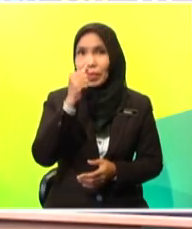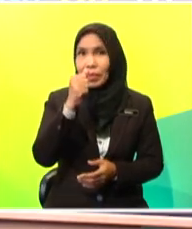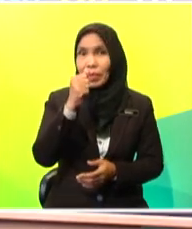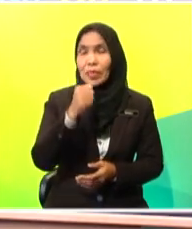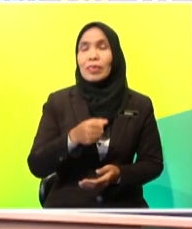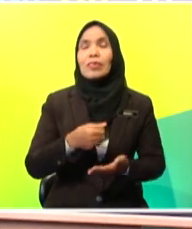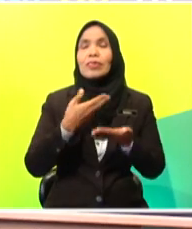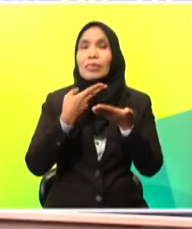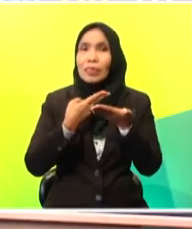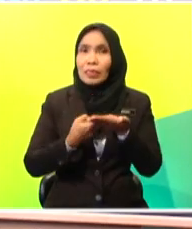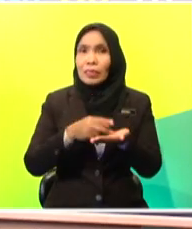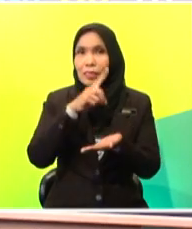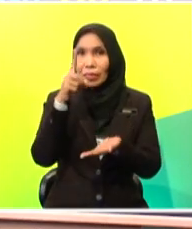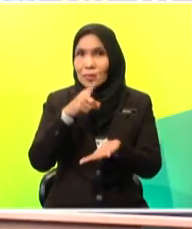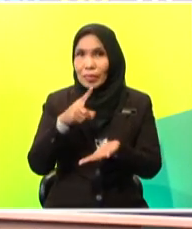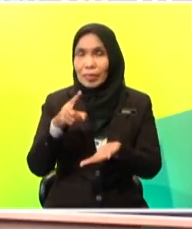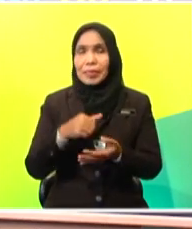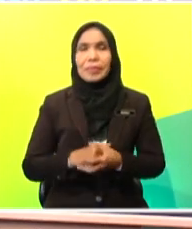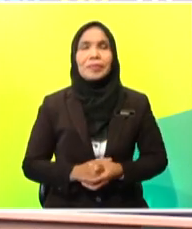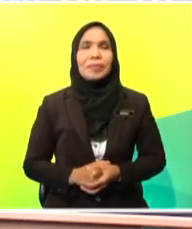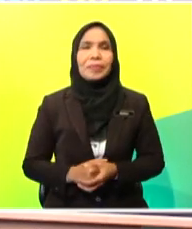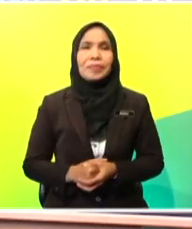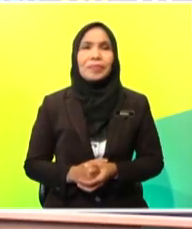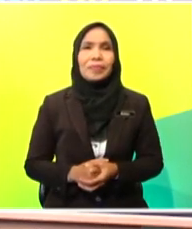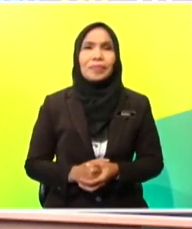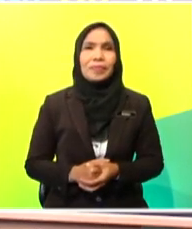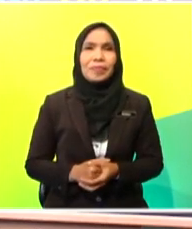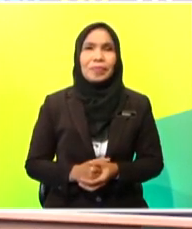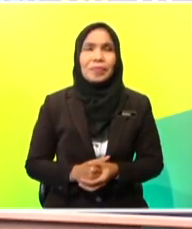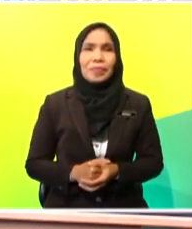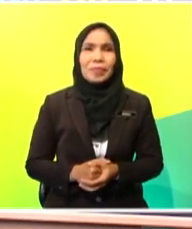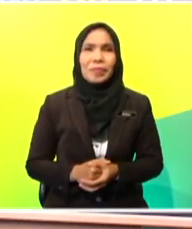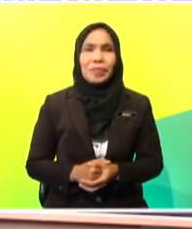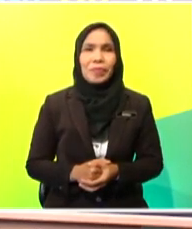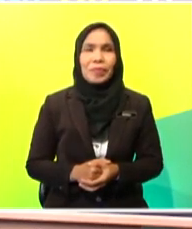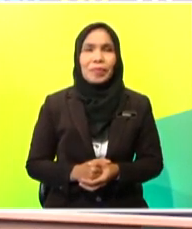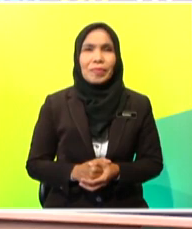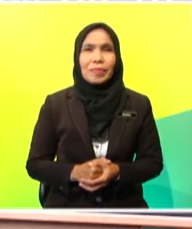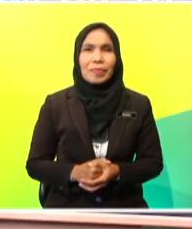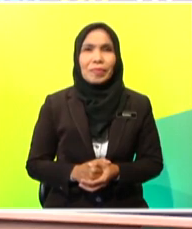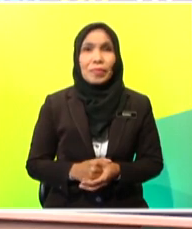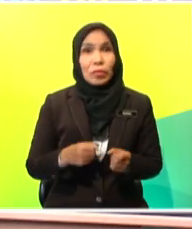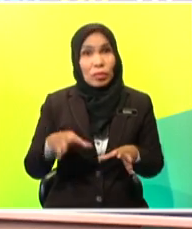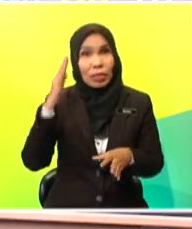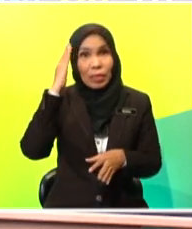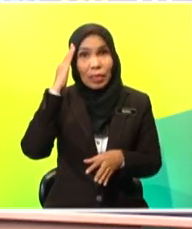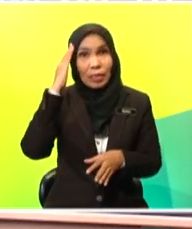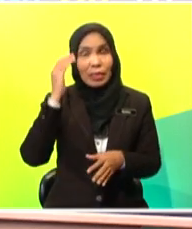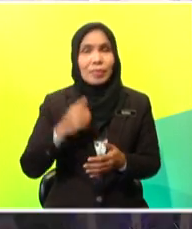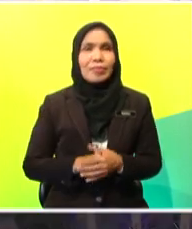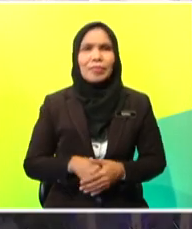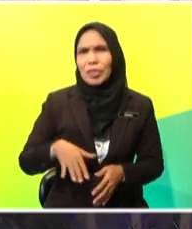akalin ada ikut chegou sebab huruf agak-agak dan diingat ke belum huruf new